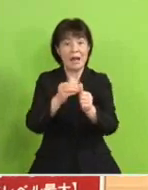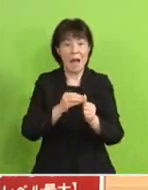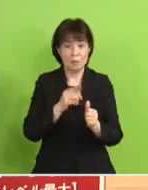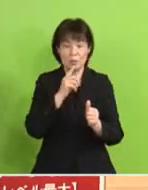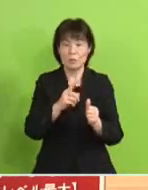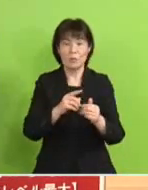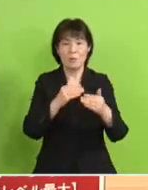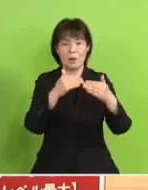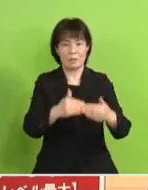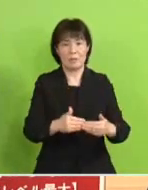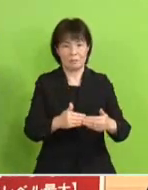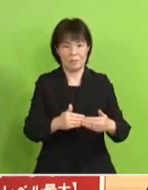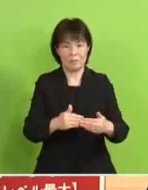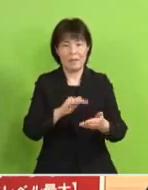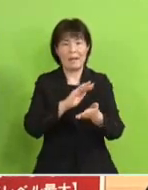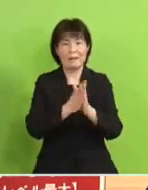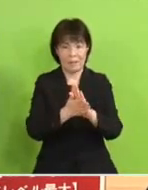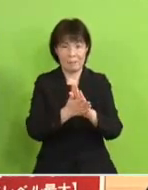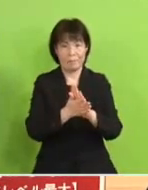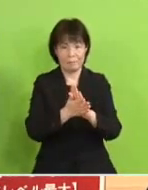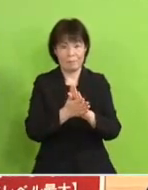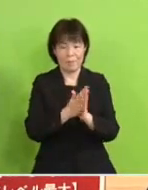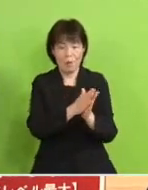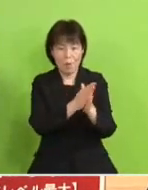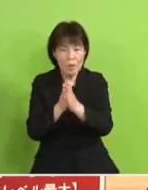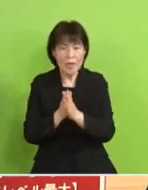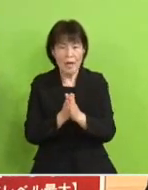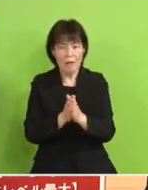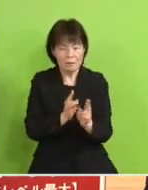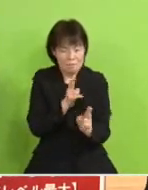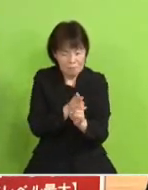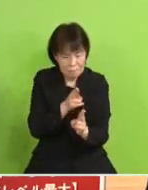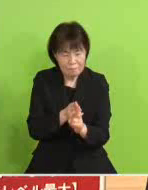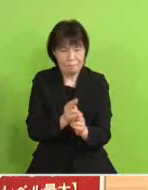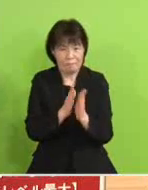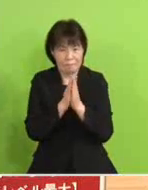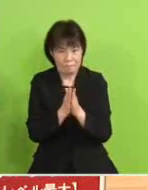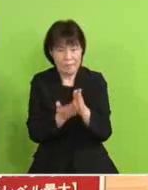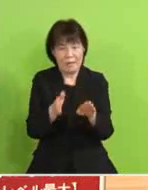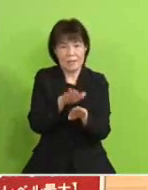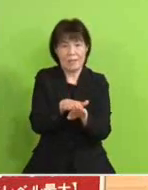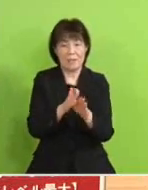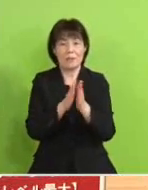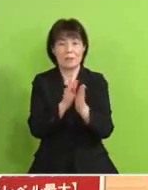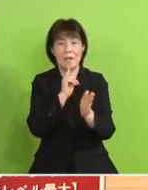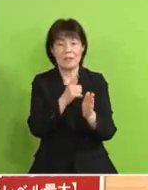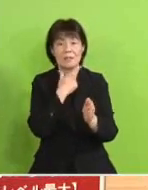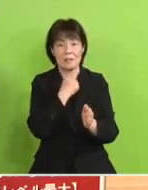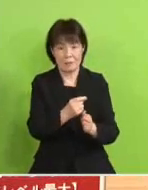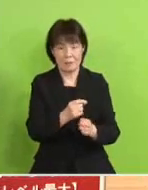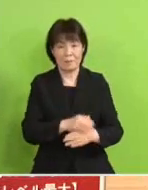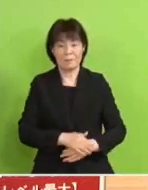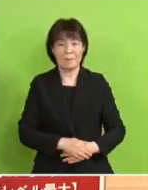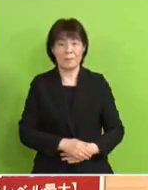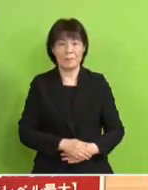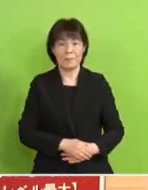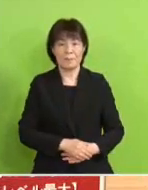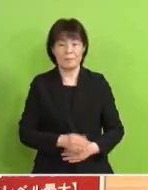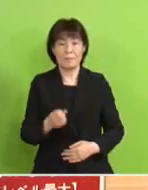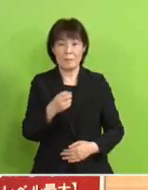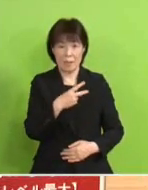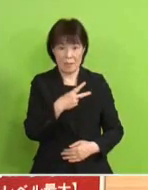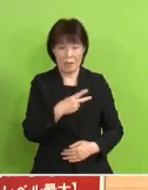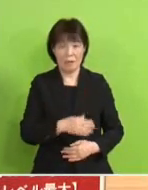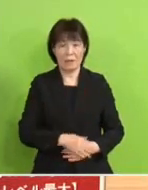ために県の要請を遵守していただきますように、重ねてお願い申し上げたいと思います。